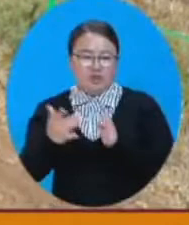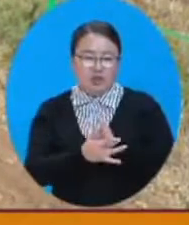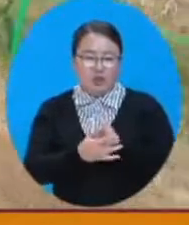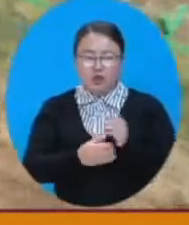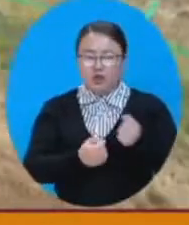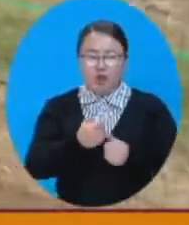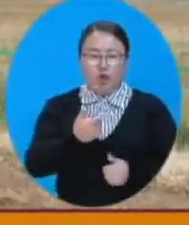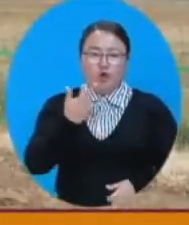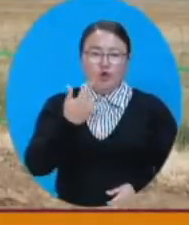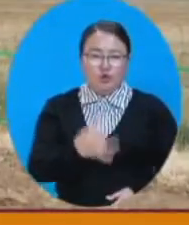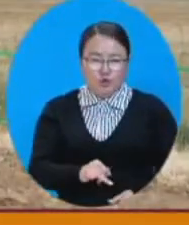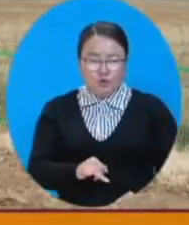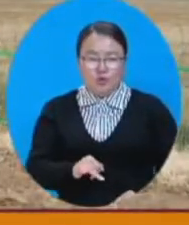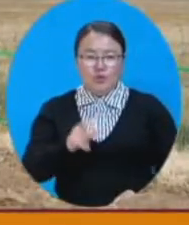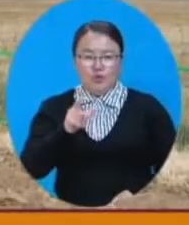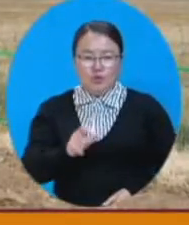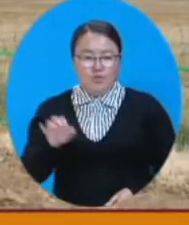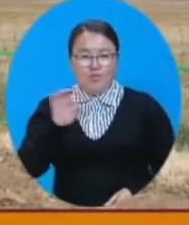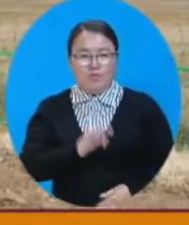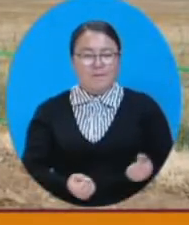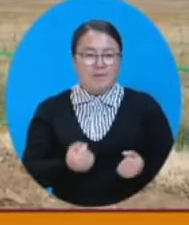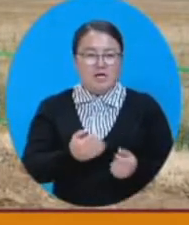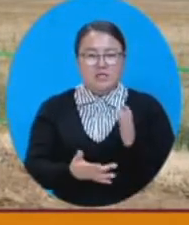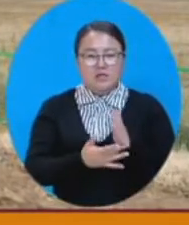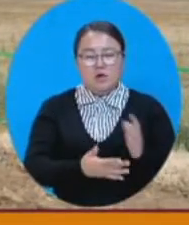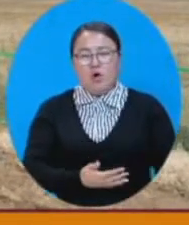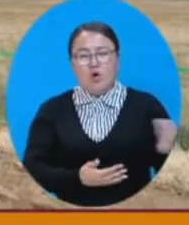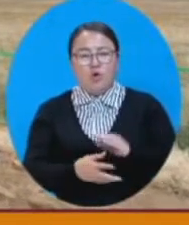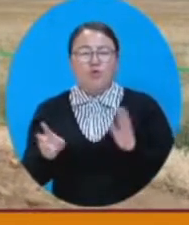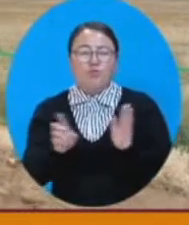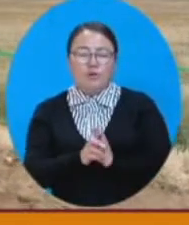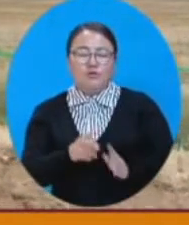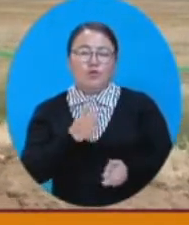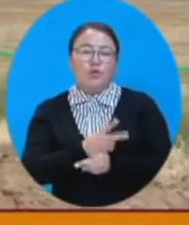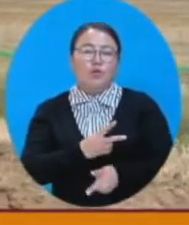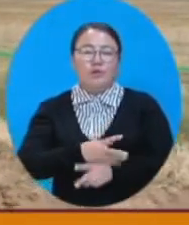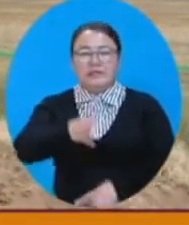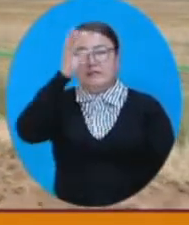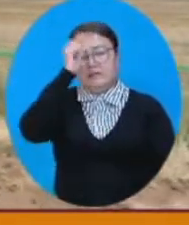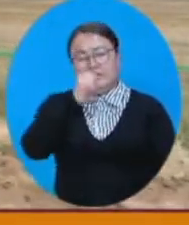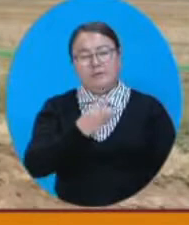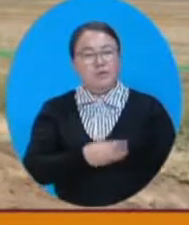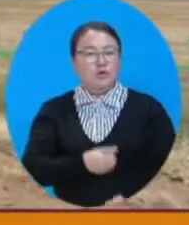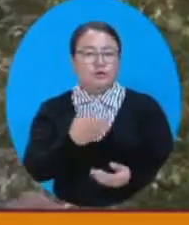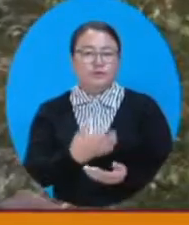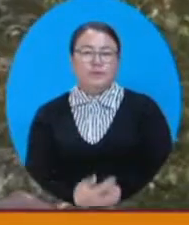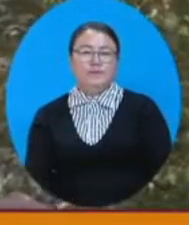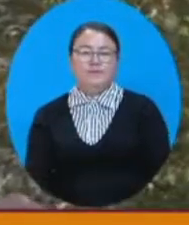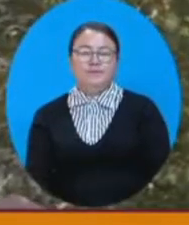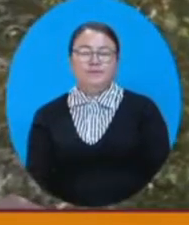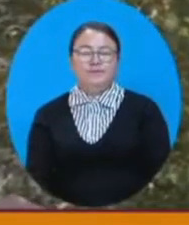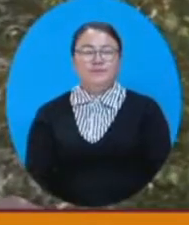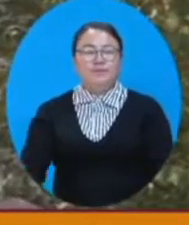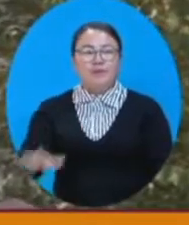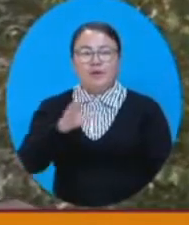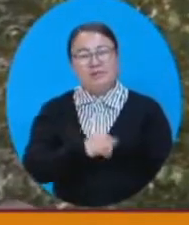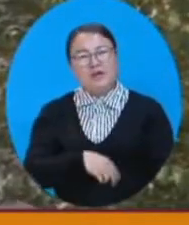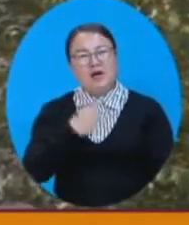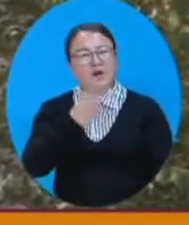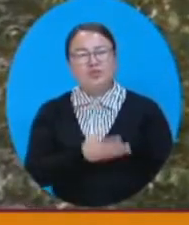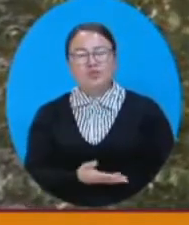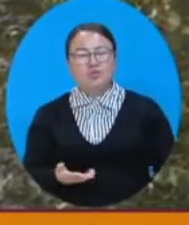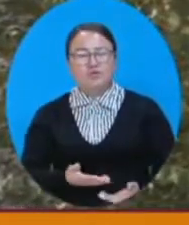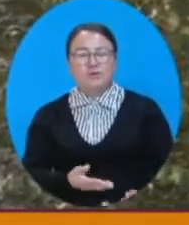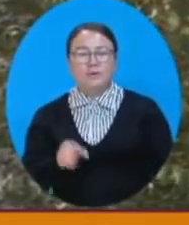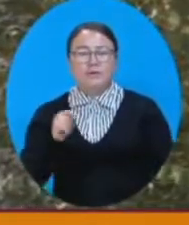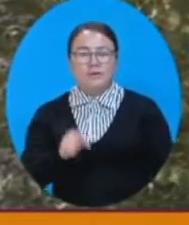технологи, жолоочгүй тээврийн техник технологиг шинээр нэвтрүүлэх боломж байгааг хуульзуу дотоод хэргийн сайд Нямбаатар онцоллоо. Бид нар юу гэж үзсэн